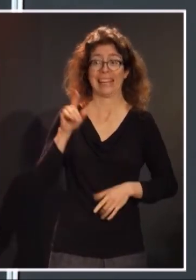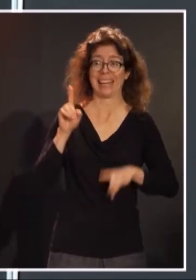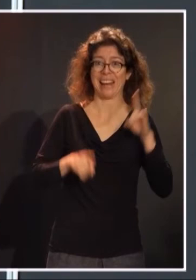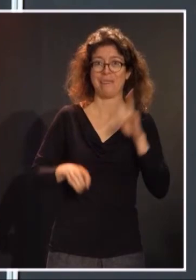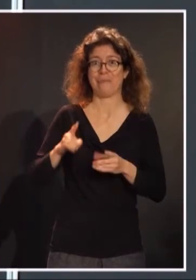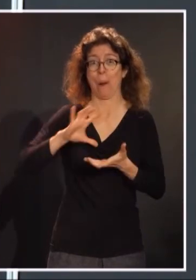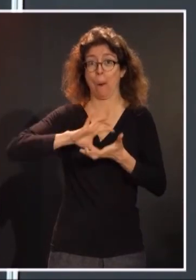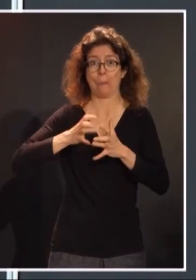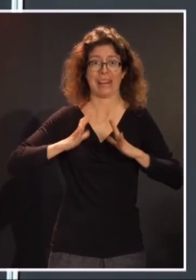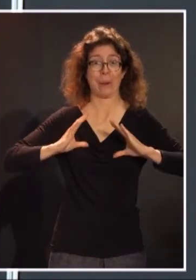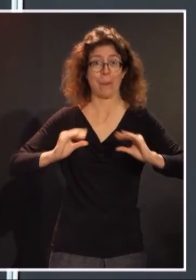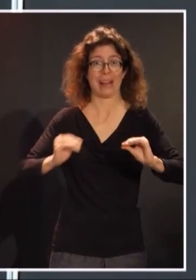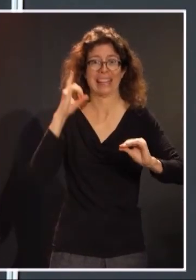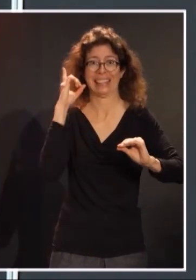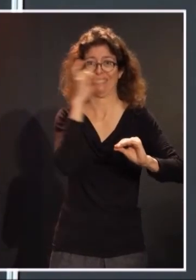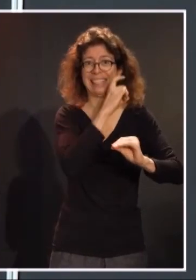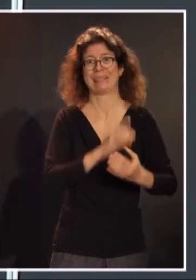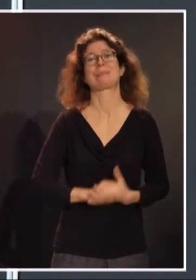compliqué à mettre en place.